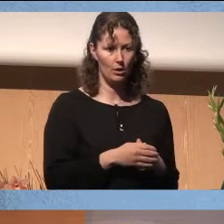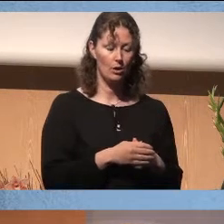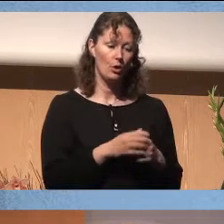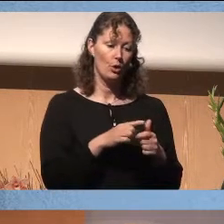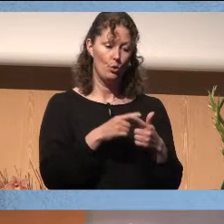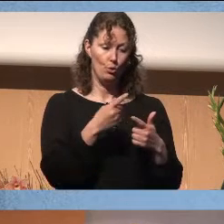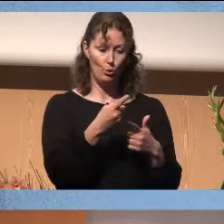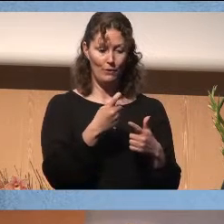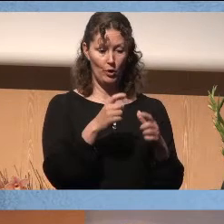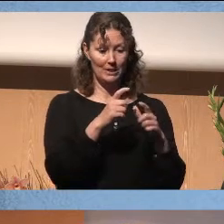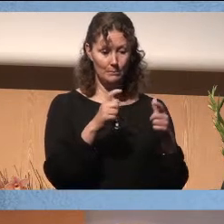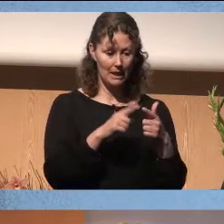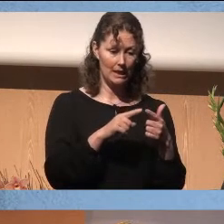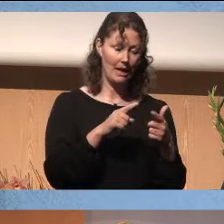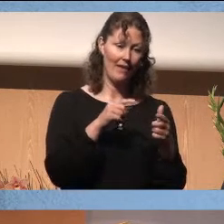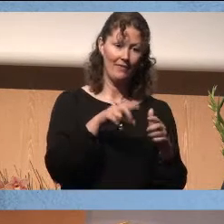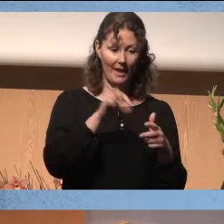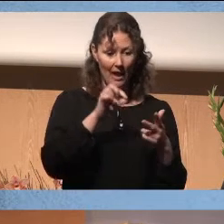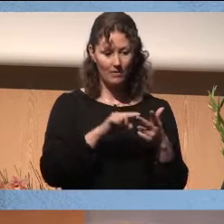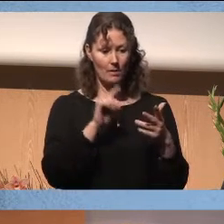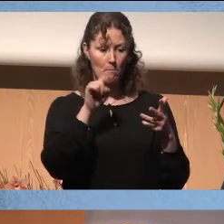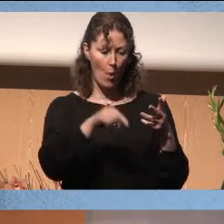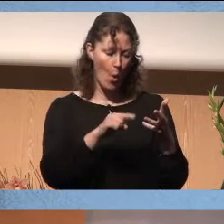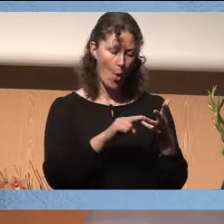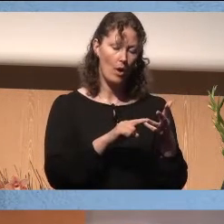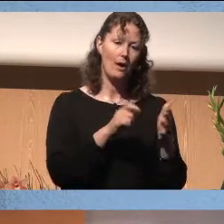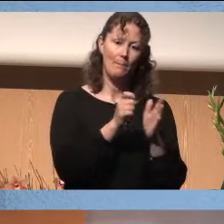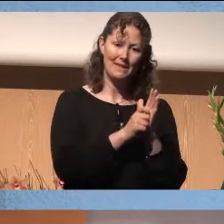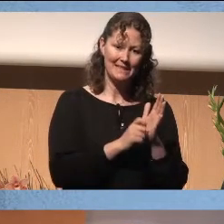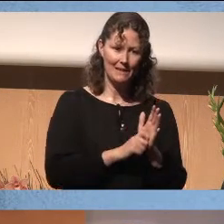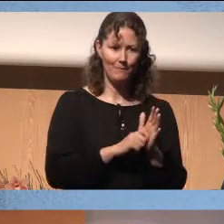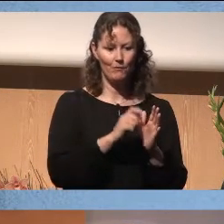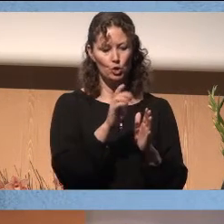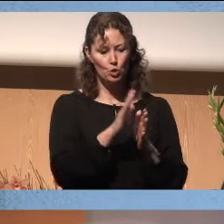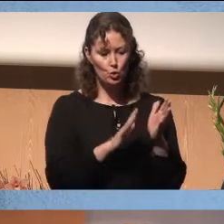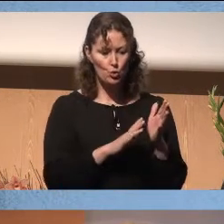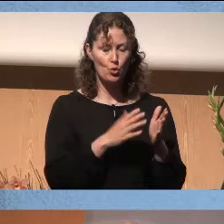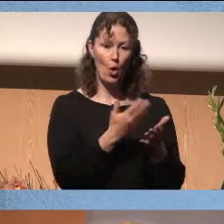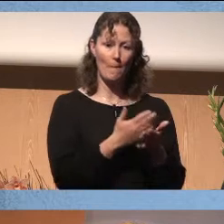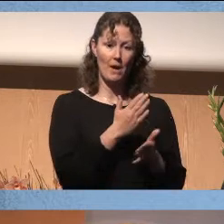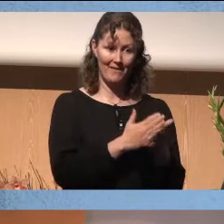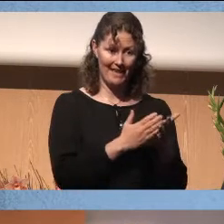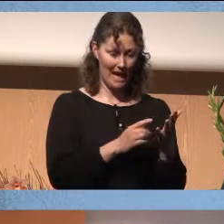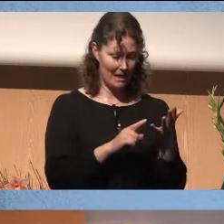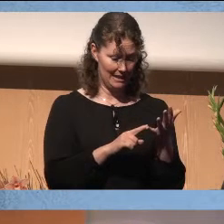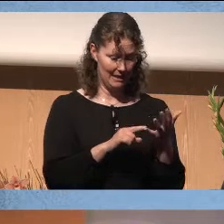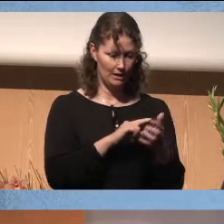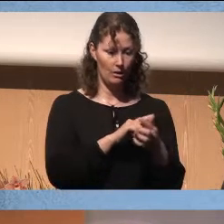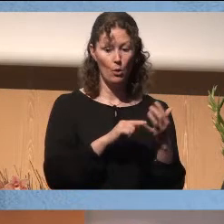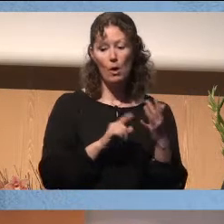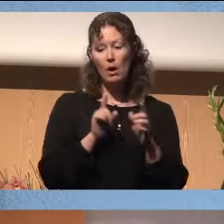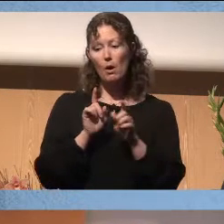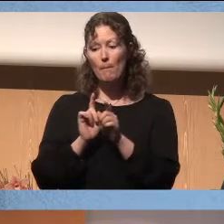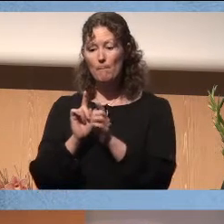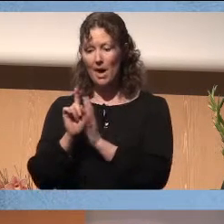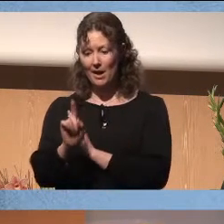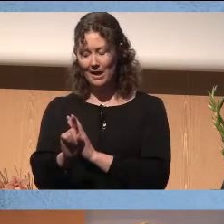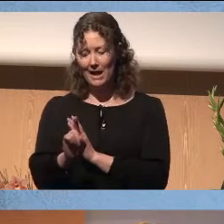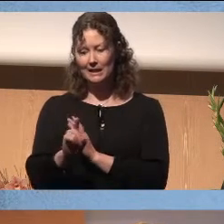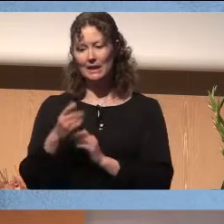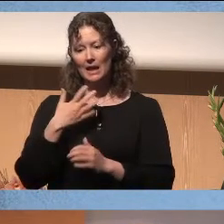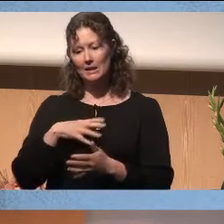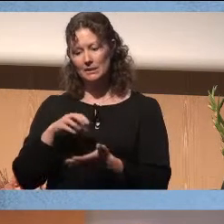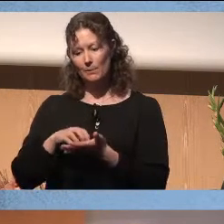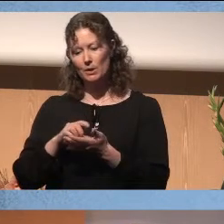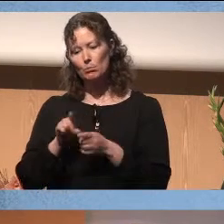trender, mål, prinsipper for struktur og oppgavedeling. Parallelt så har helsedepartementet begynt å besøke